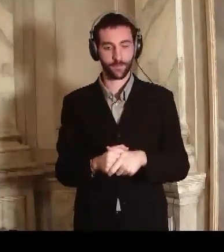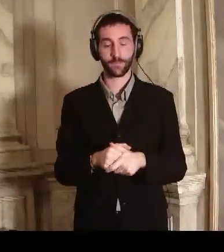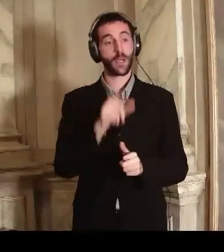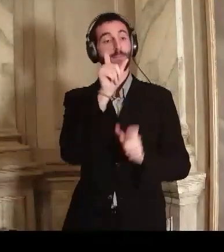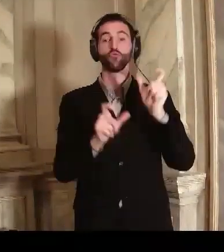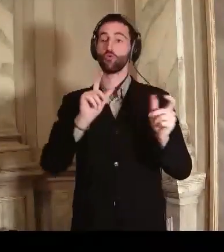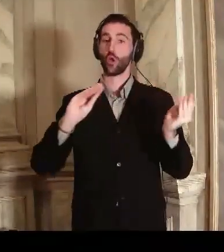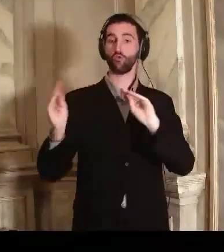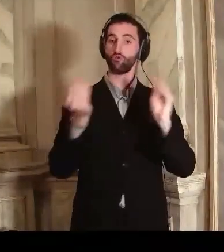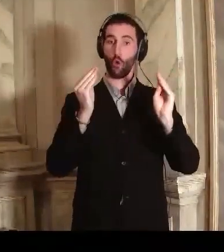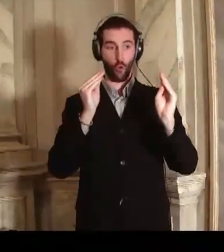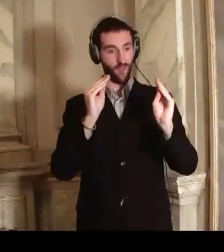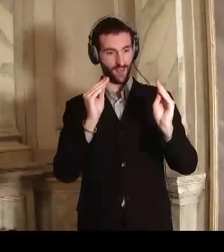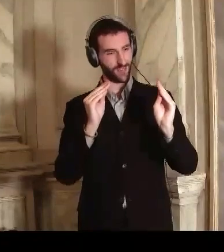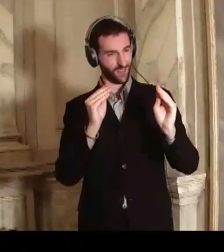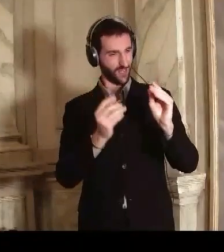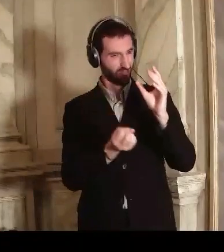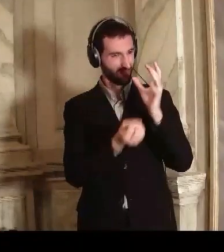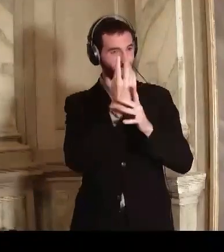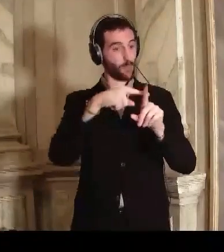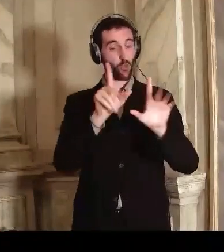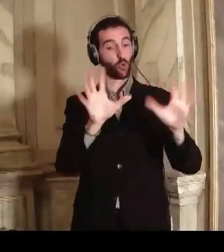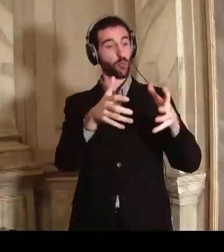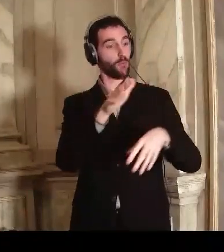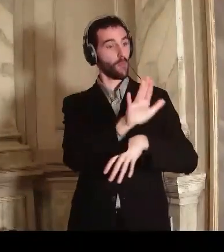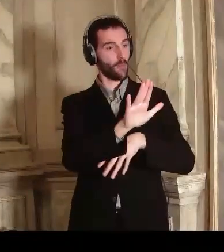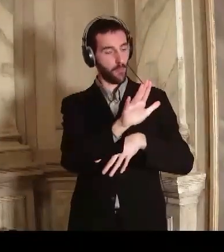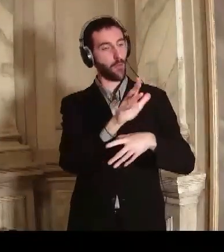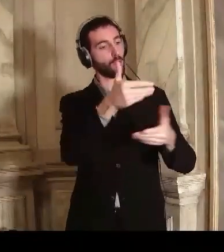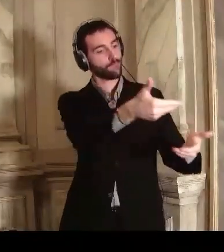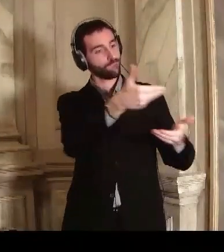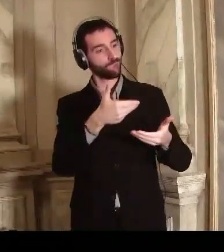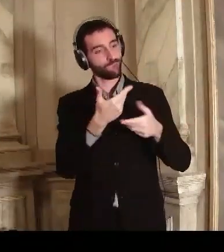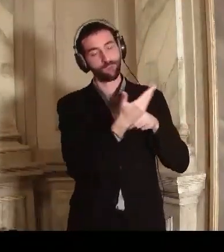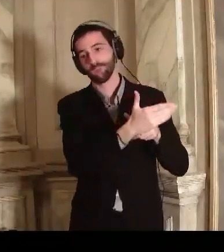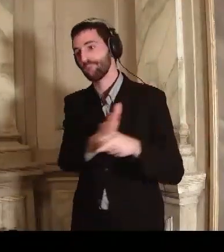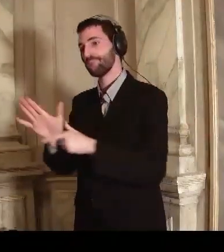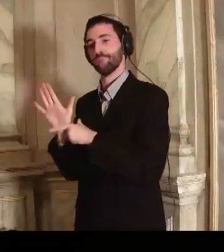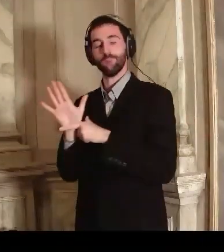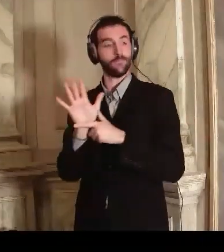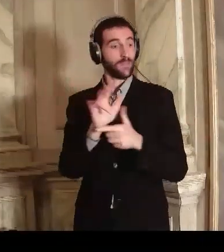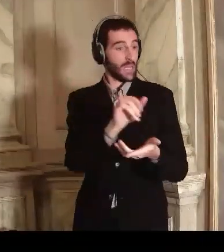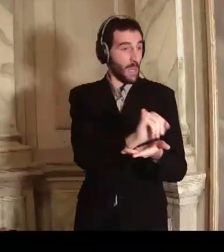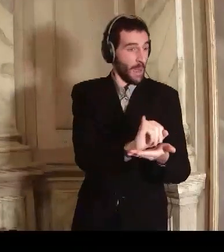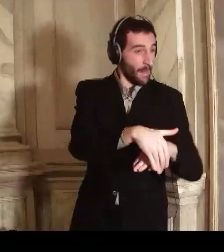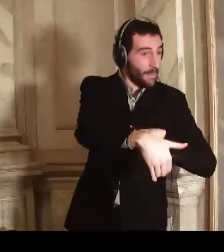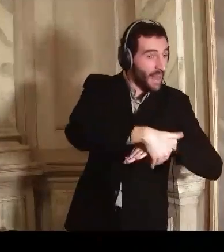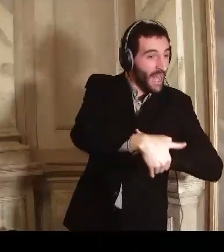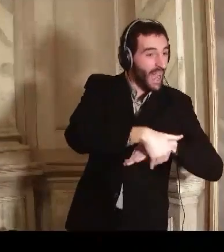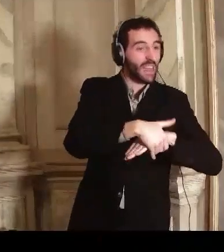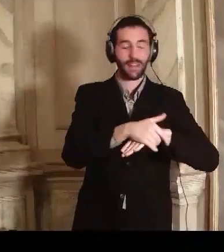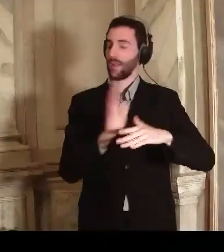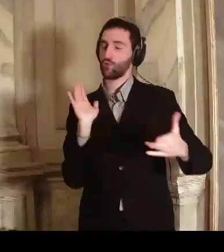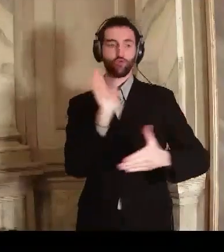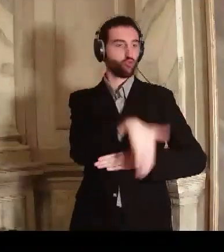ensemble, permettendo loro di uscire dall'invisibilità e dalla precarietà, dando a queste compagnie di artisti